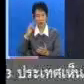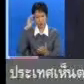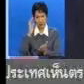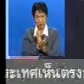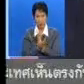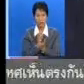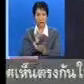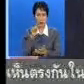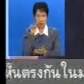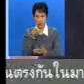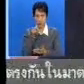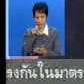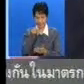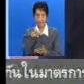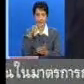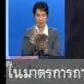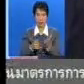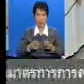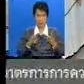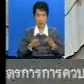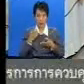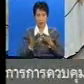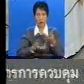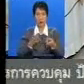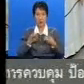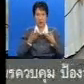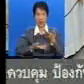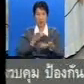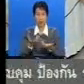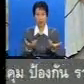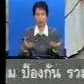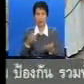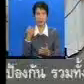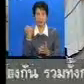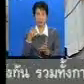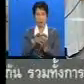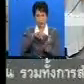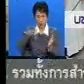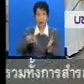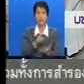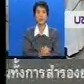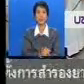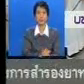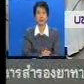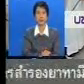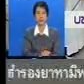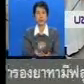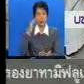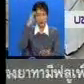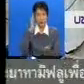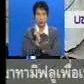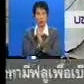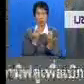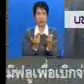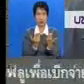มีการขายสินค้าละเมิดลิขสิทธิ์ครับวันนี้กองบัญชาการตำรวจนครบาลเรียกประชุมตำรวจฝ่ายปราบปรามจากกองบังคับการ